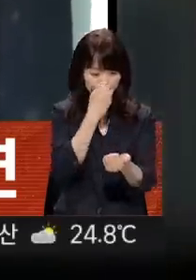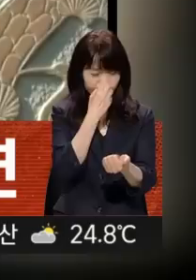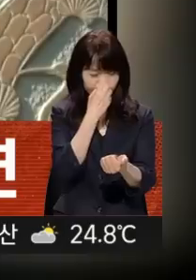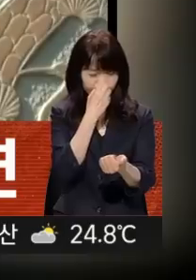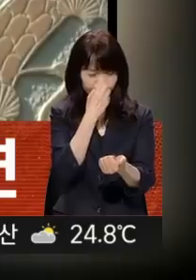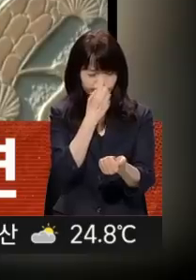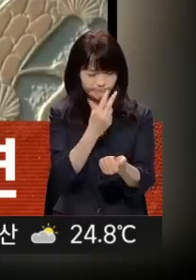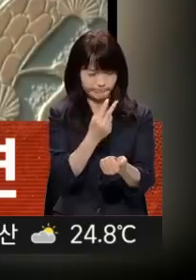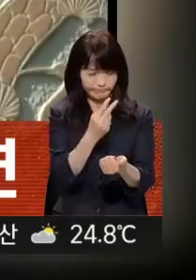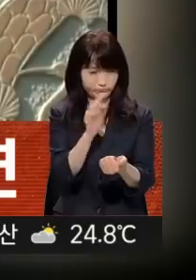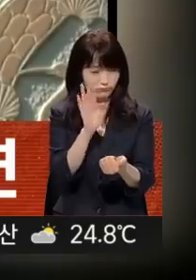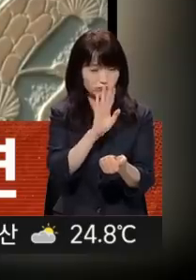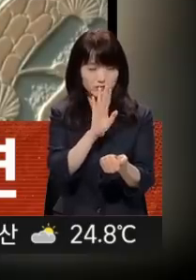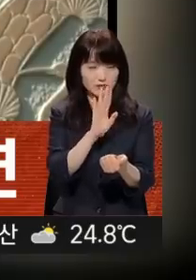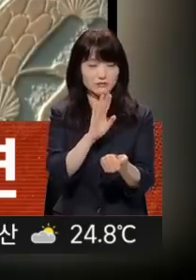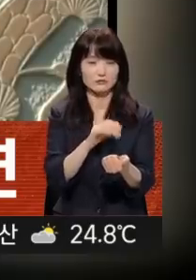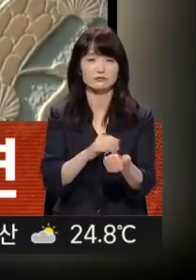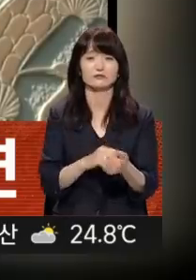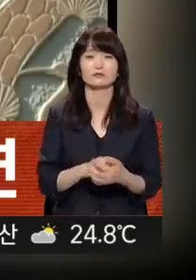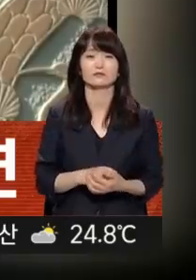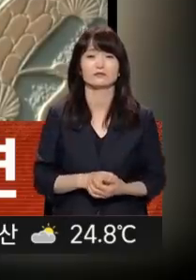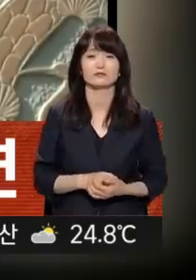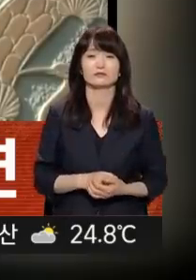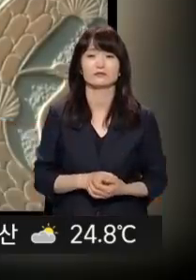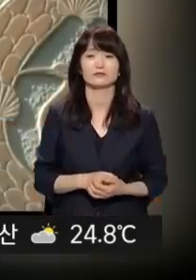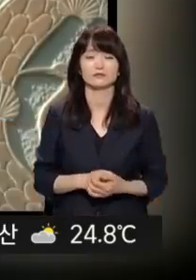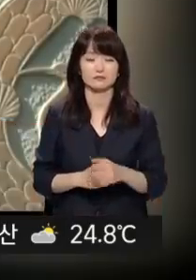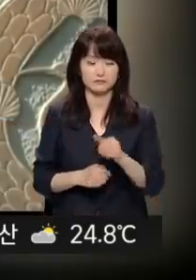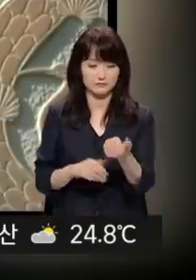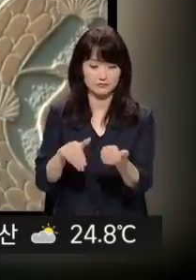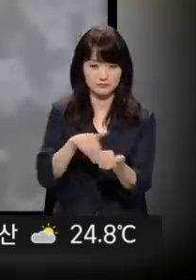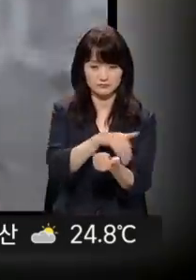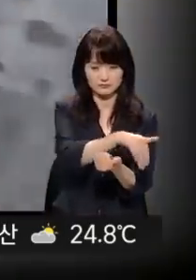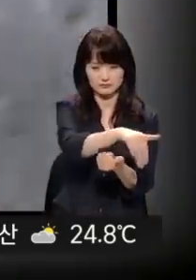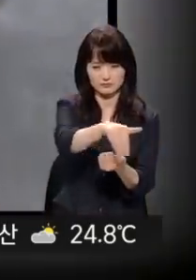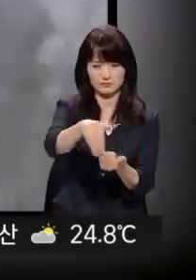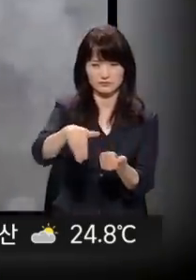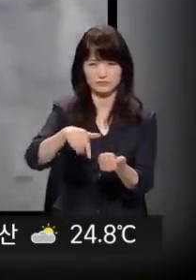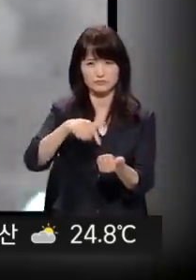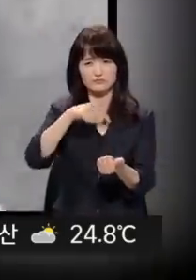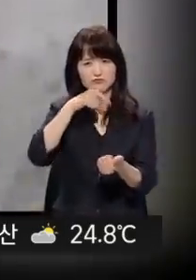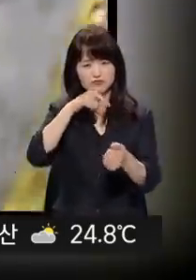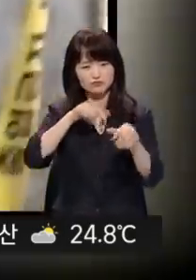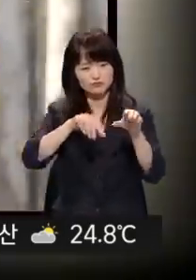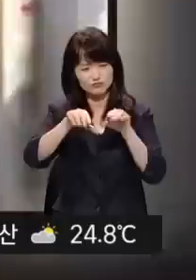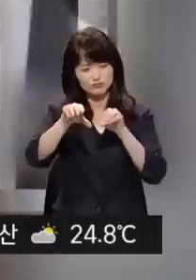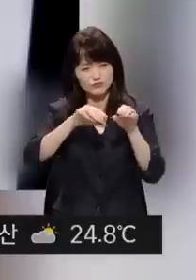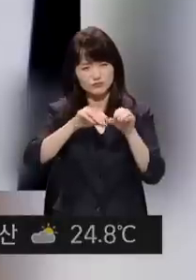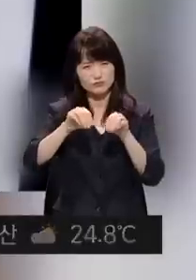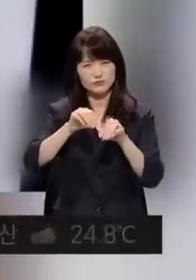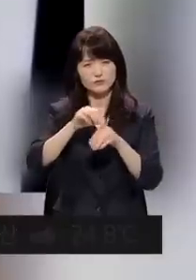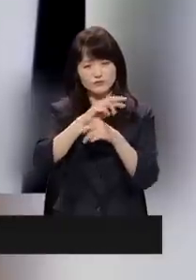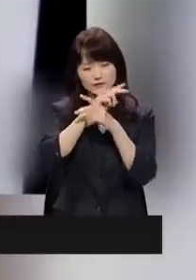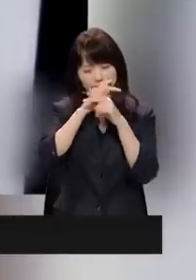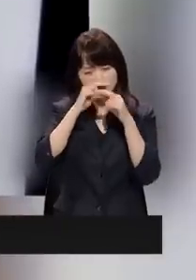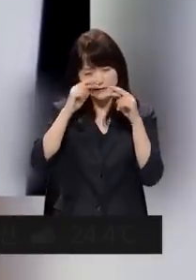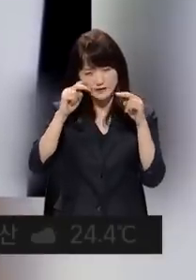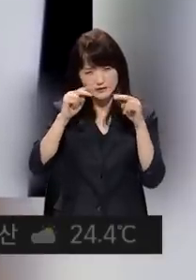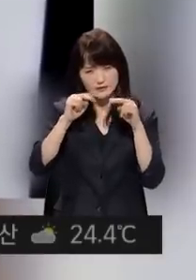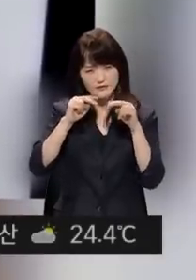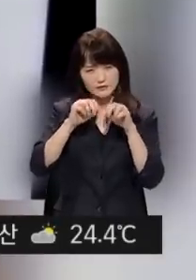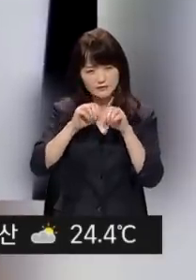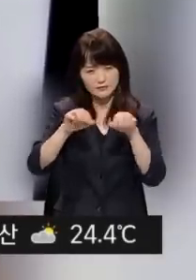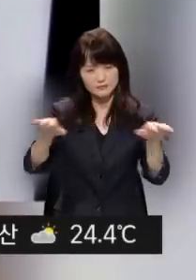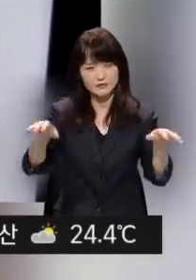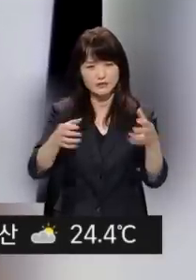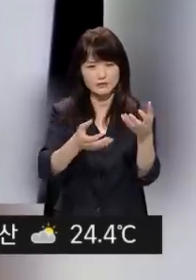하는데 참지 못할 냄새까지는 나지 않았다는 겁니다이 시신 주변에서 습기 제거제 방향제 향초 이런게 10개 정도가 나왔다고